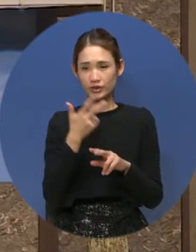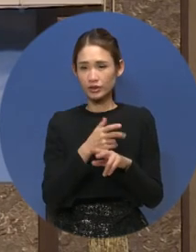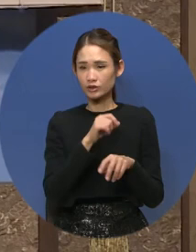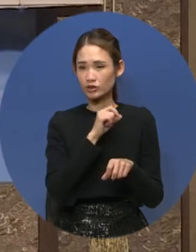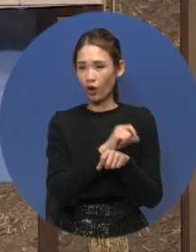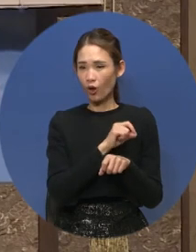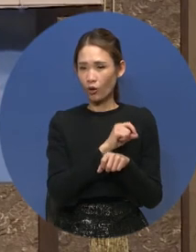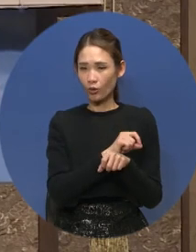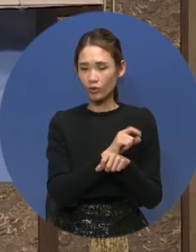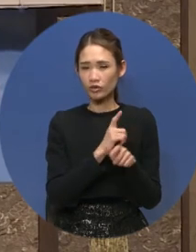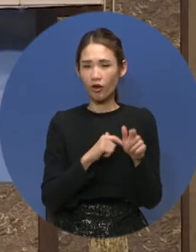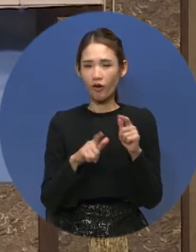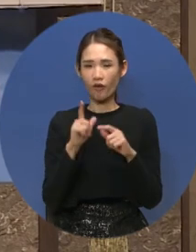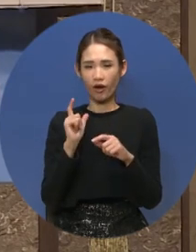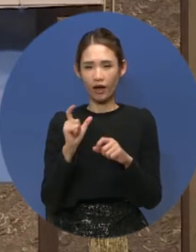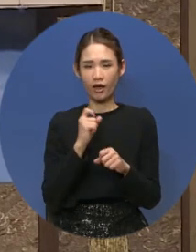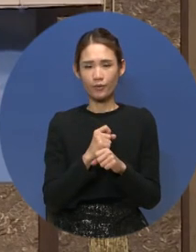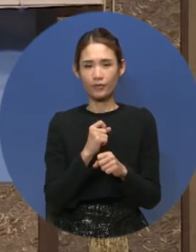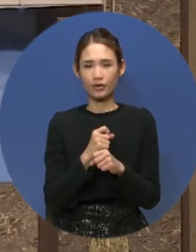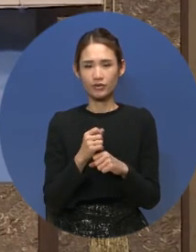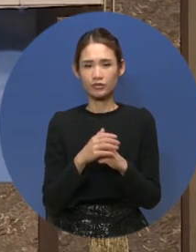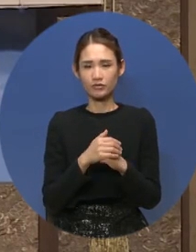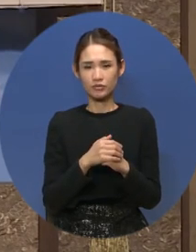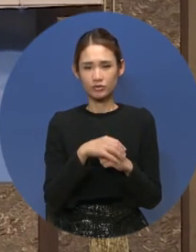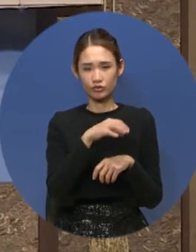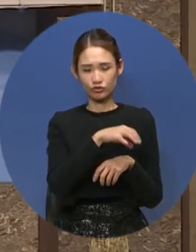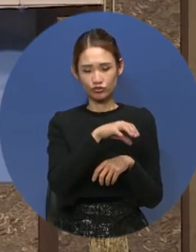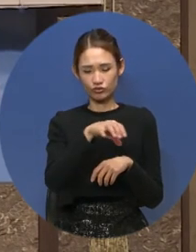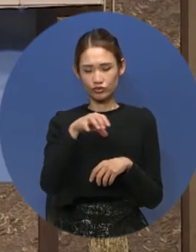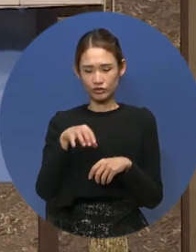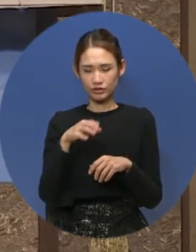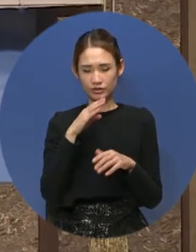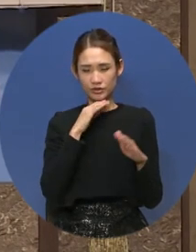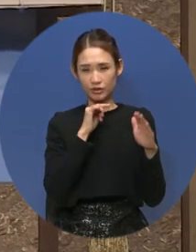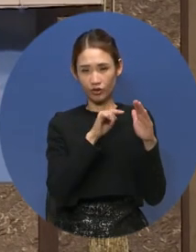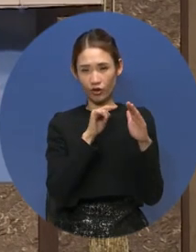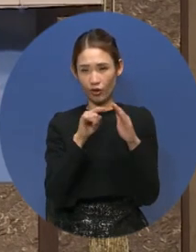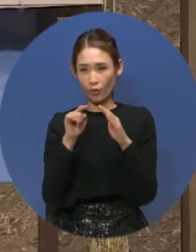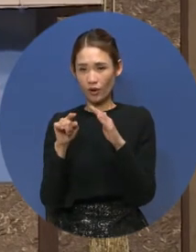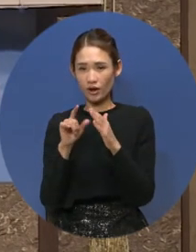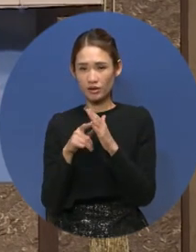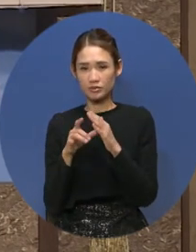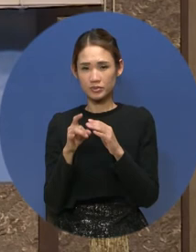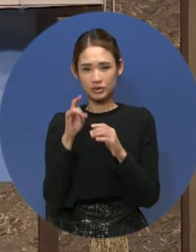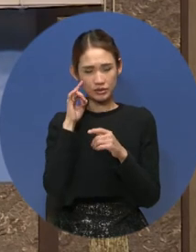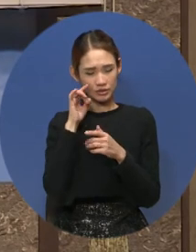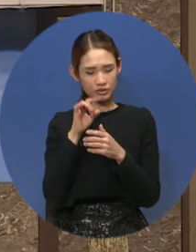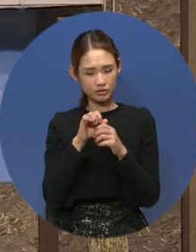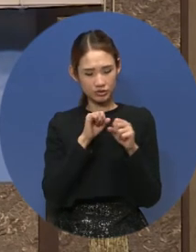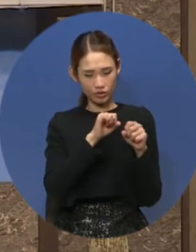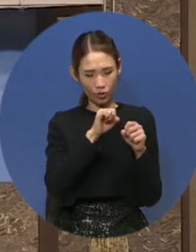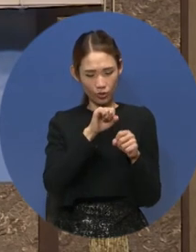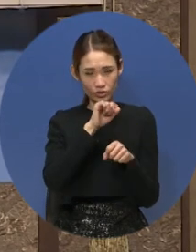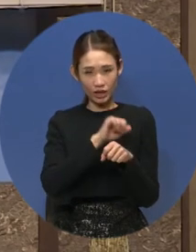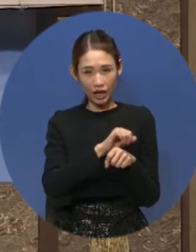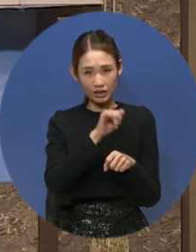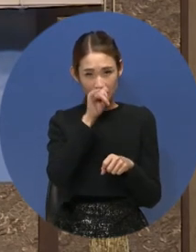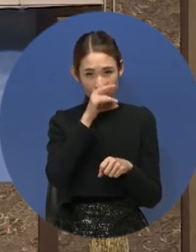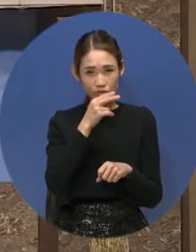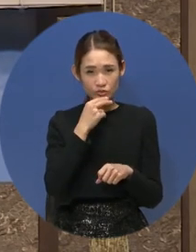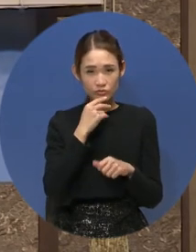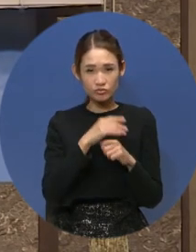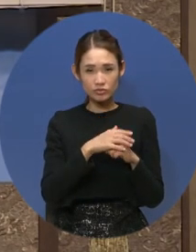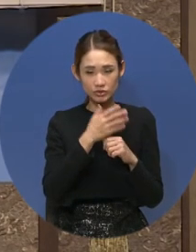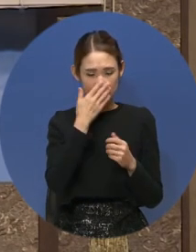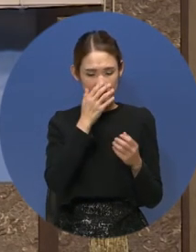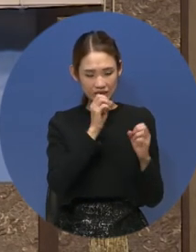행정도 강화를 했습니다. 그래서 구석구석 제가 현장을 돌아다닐 때마다 가장 신경 쓰는 게 청소가 잘 됐는지